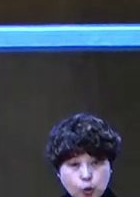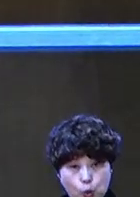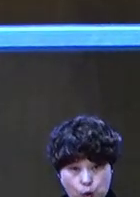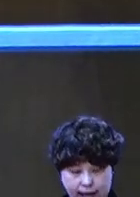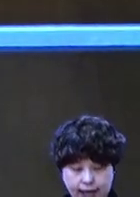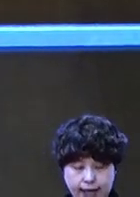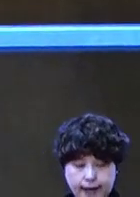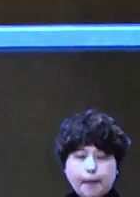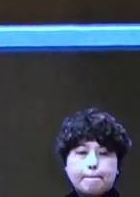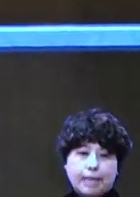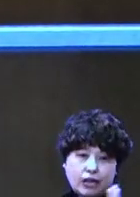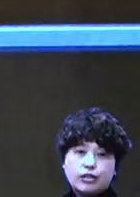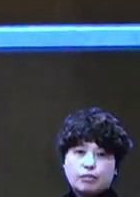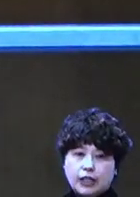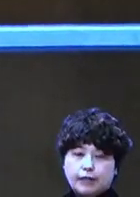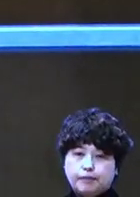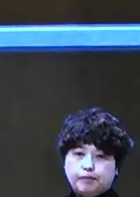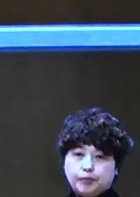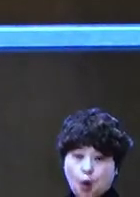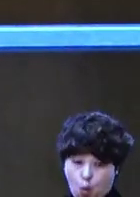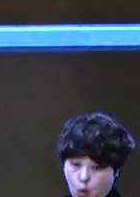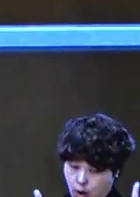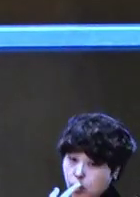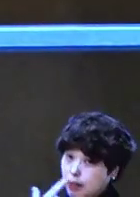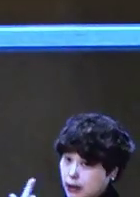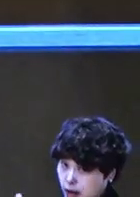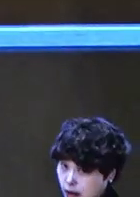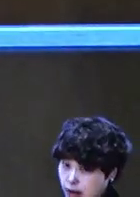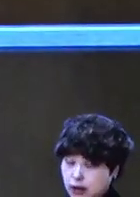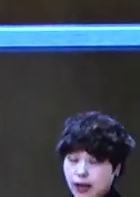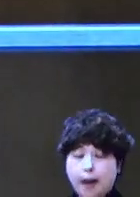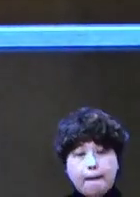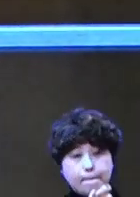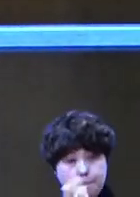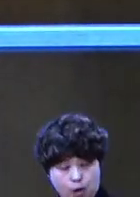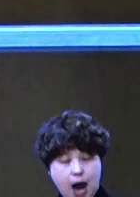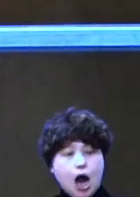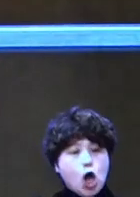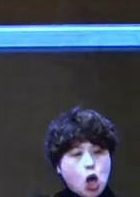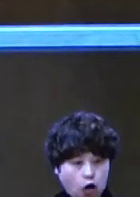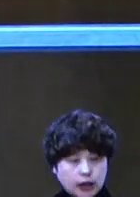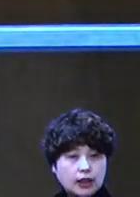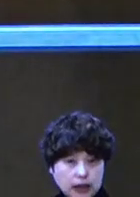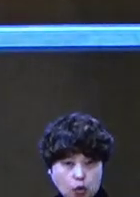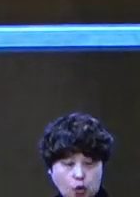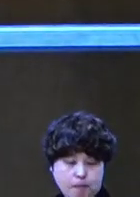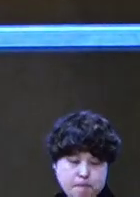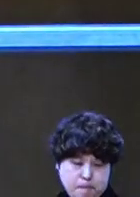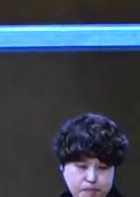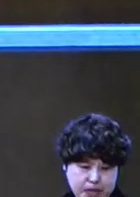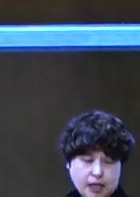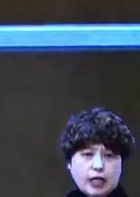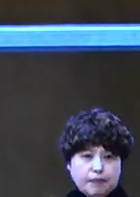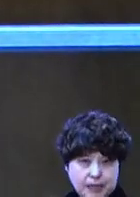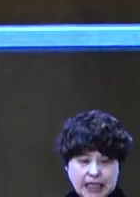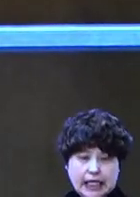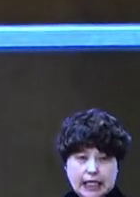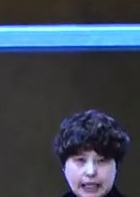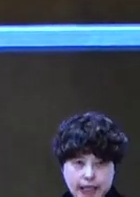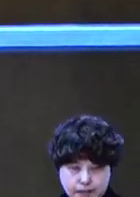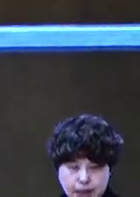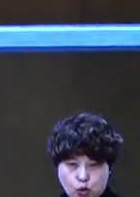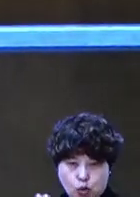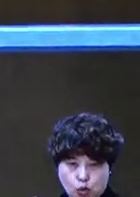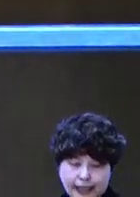밝혔습니다. 올해 역시 변화와 혁신을 통해 믿음직한 국민의힘으로